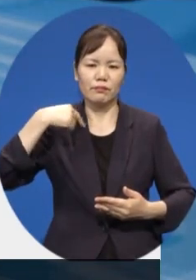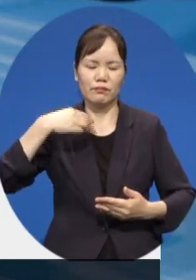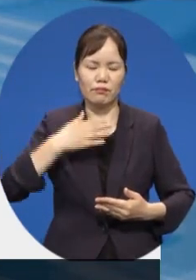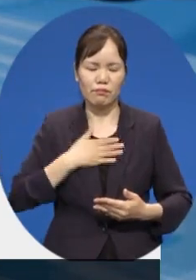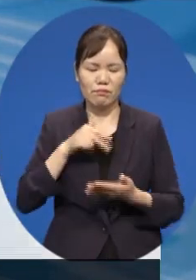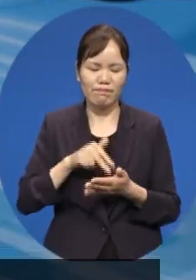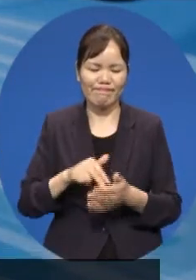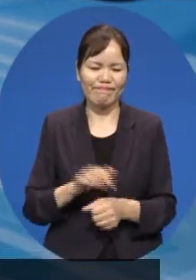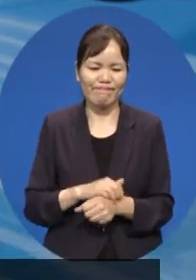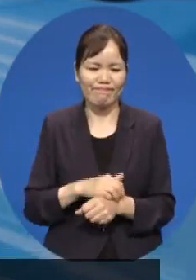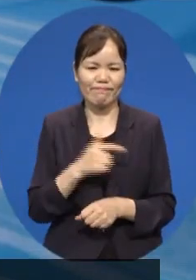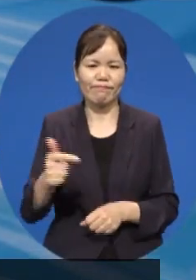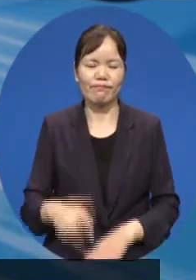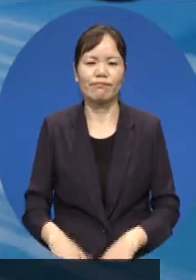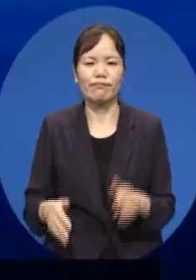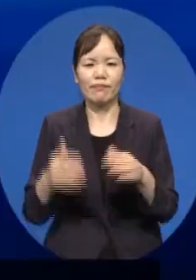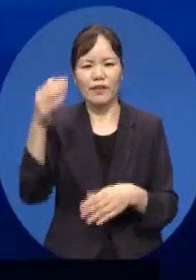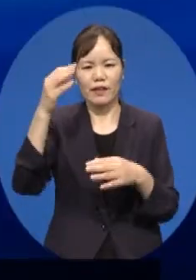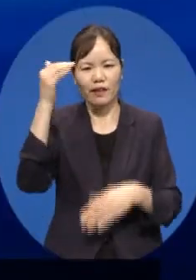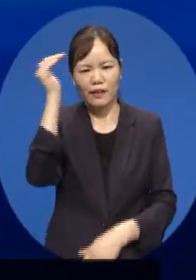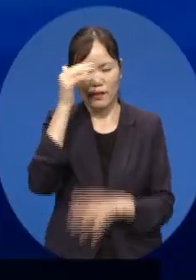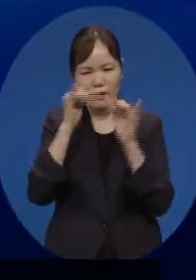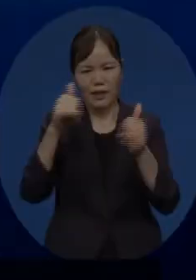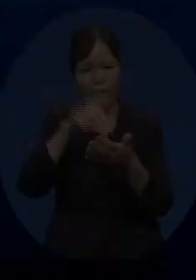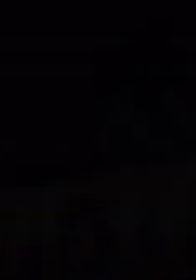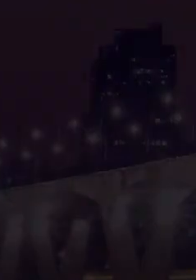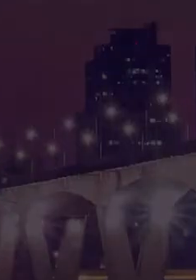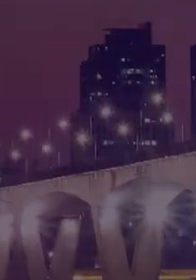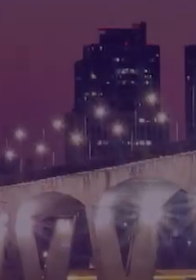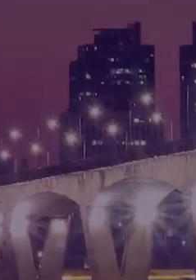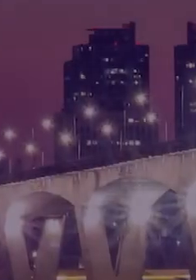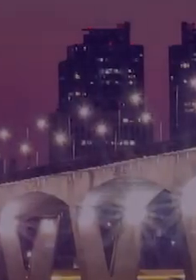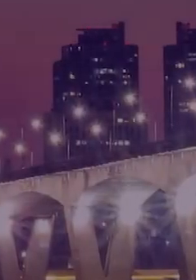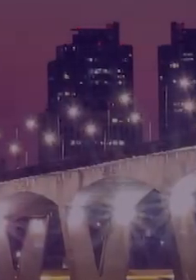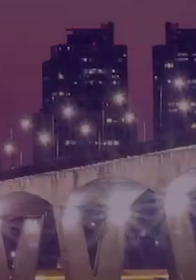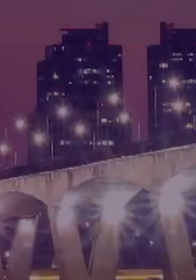말씀드리겠습니다 시청자들께 수다와 함께 판단하시길 생각을 합니다